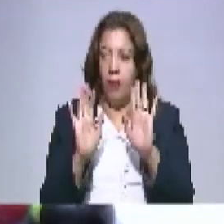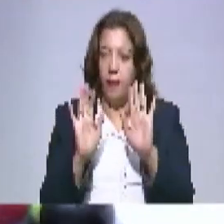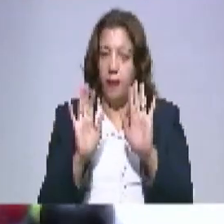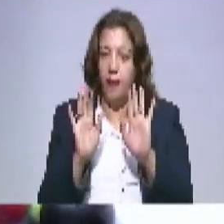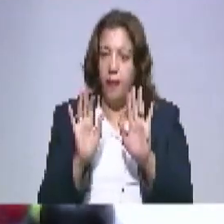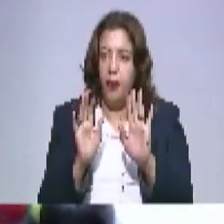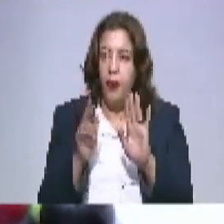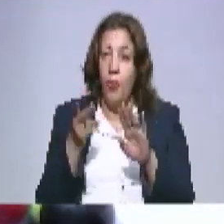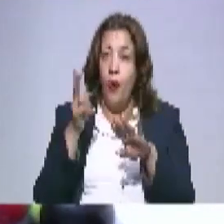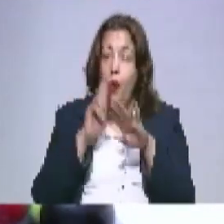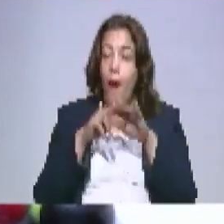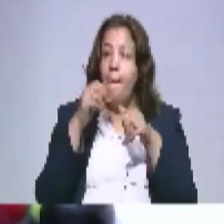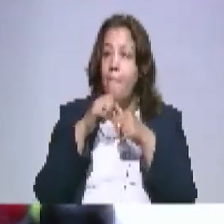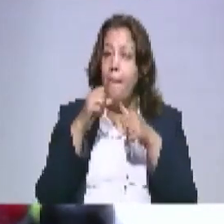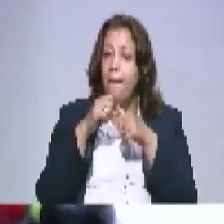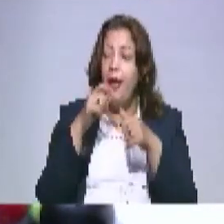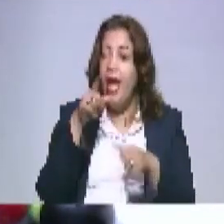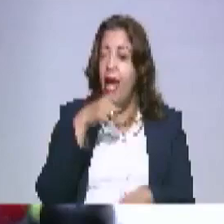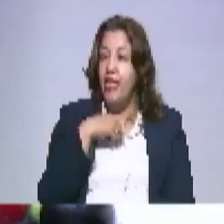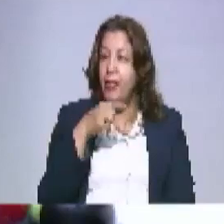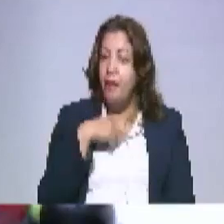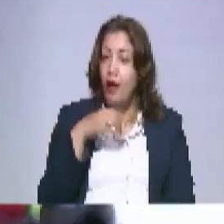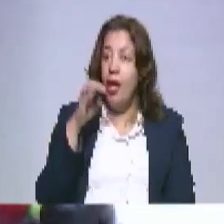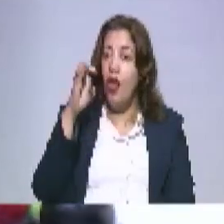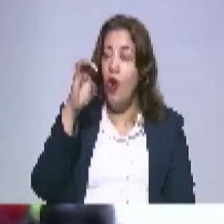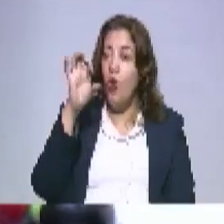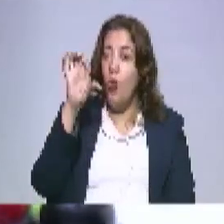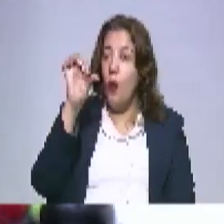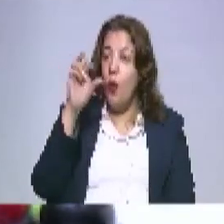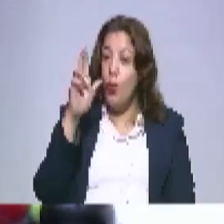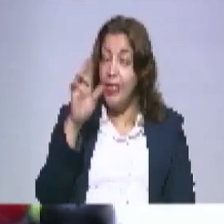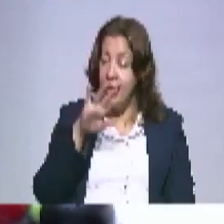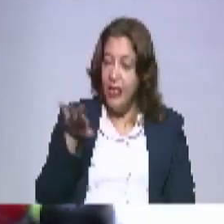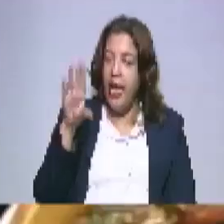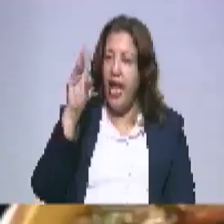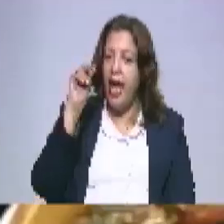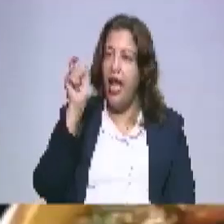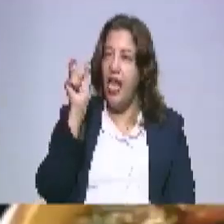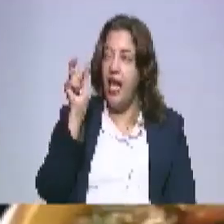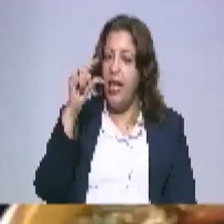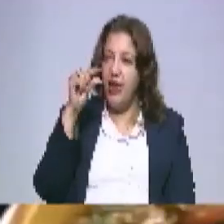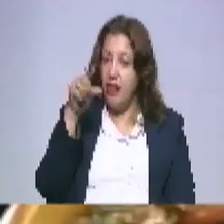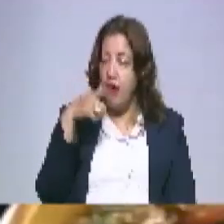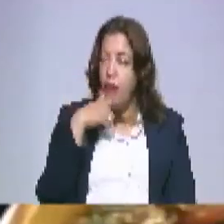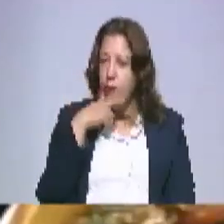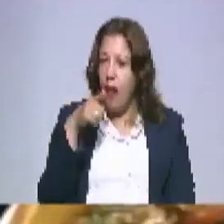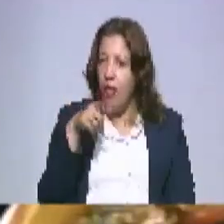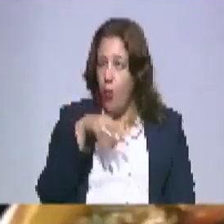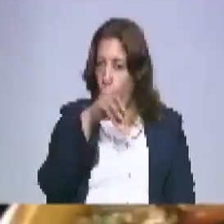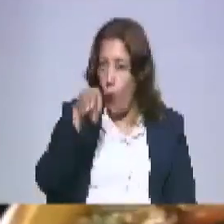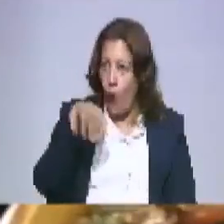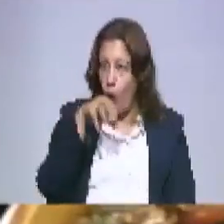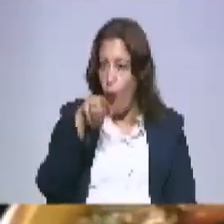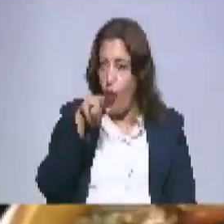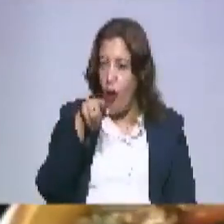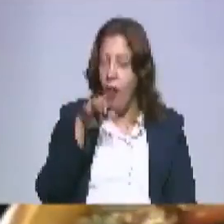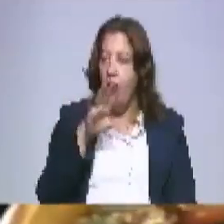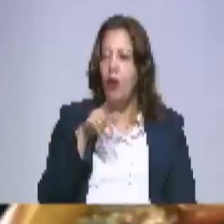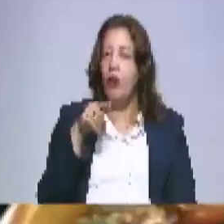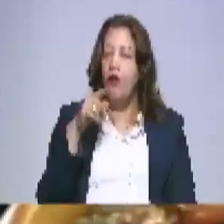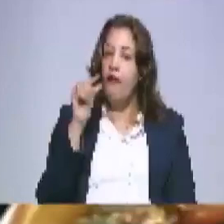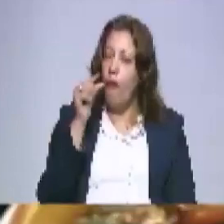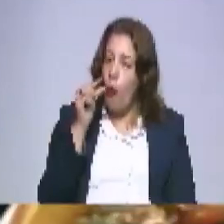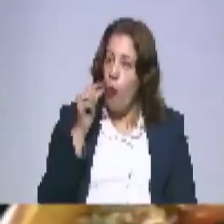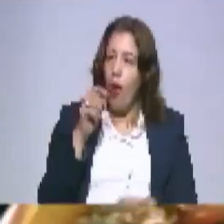عندي انا بقى شويه جوز هند، شويه زبيب بنزل بيهم مع الشعريه. يبقى احنا حطينا فول